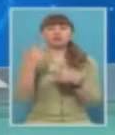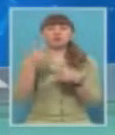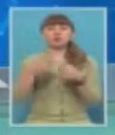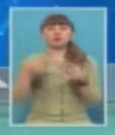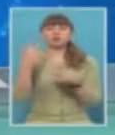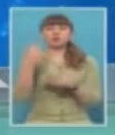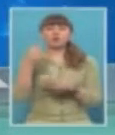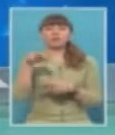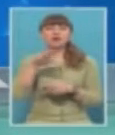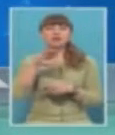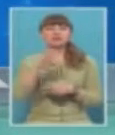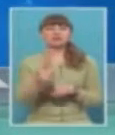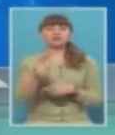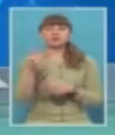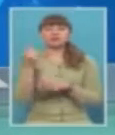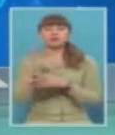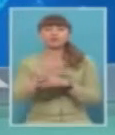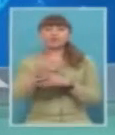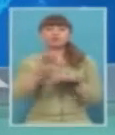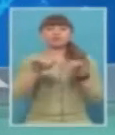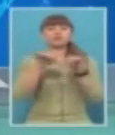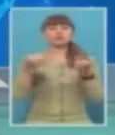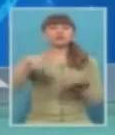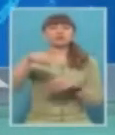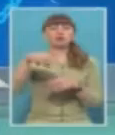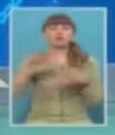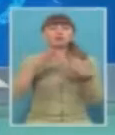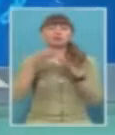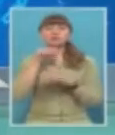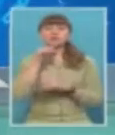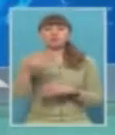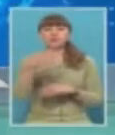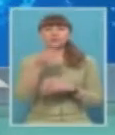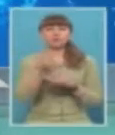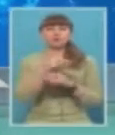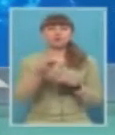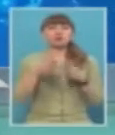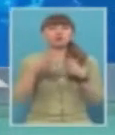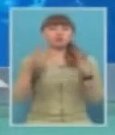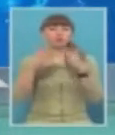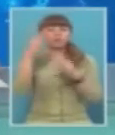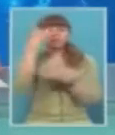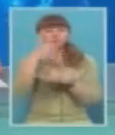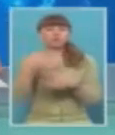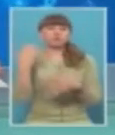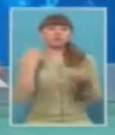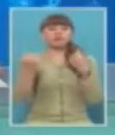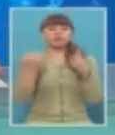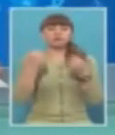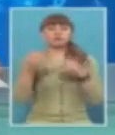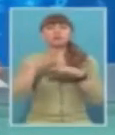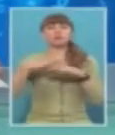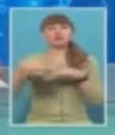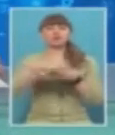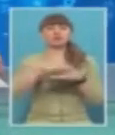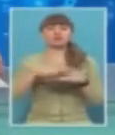3,3 миллиардов тенге. Средства пойдут на развитие городов и поселков Кустанайской области, ремонт дорог, домов культуры, спортивные площадки.